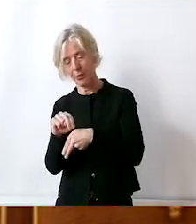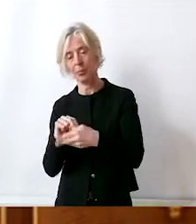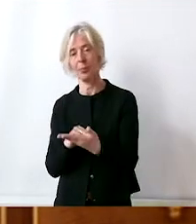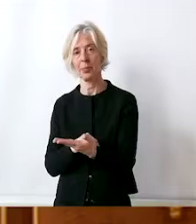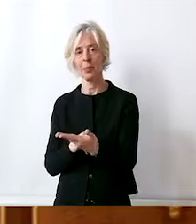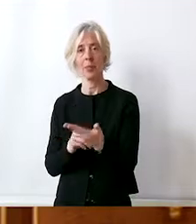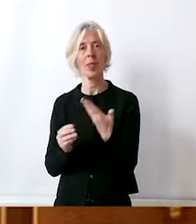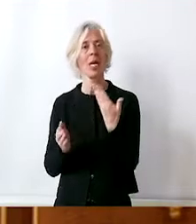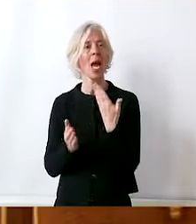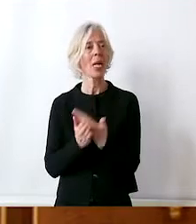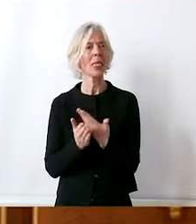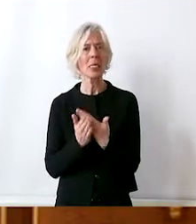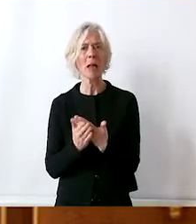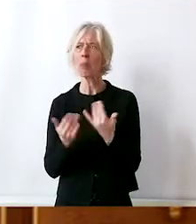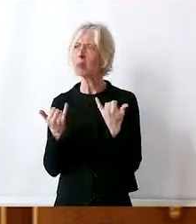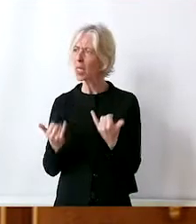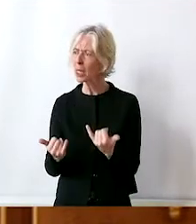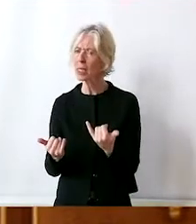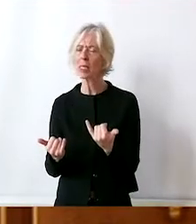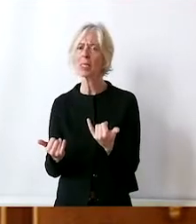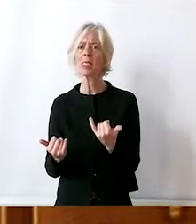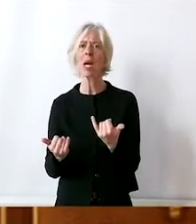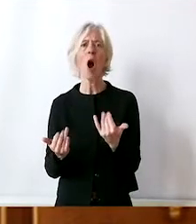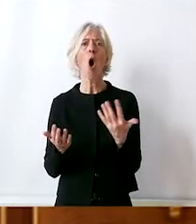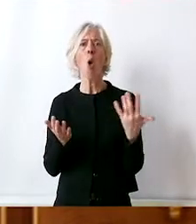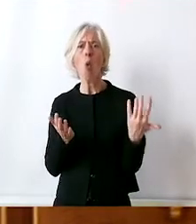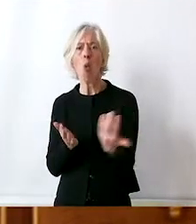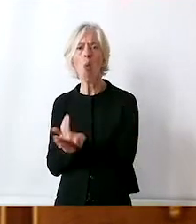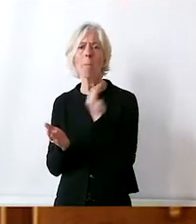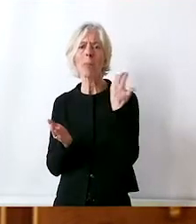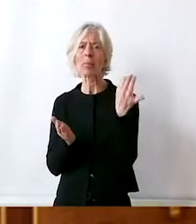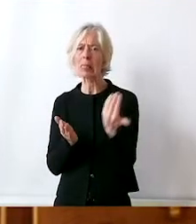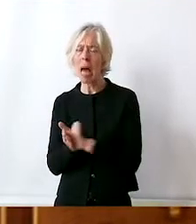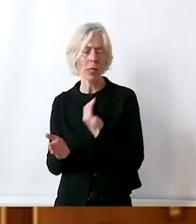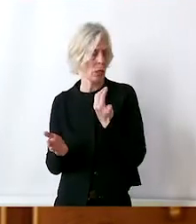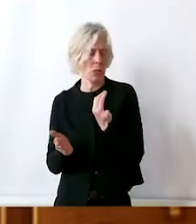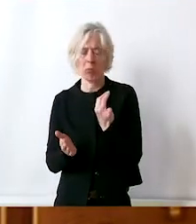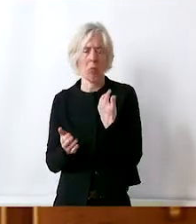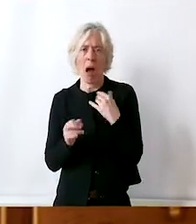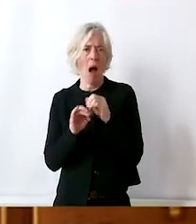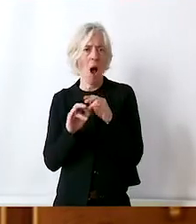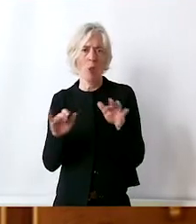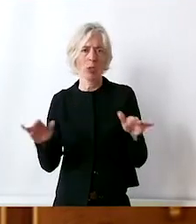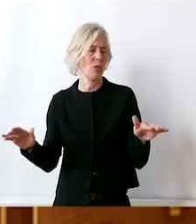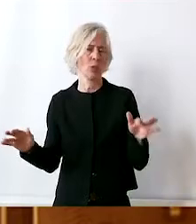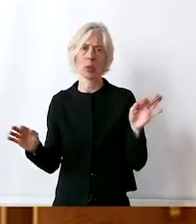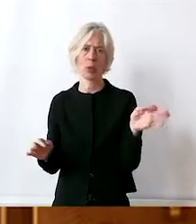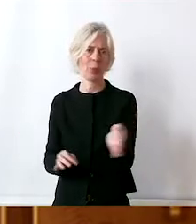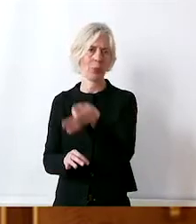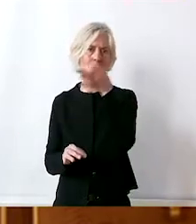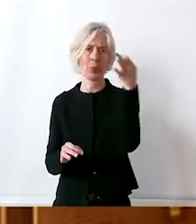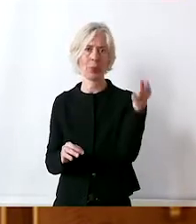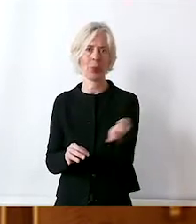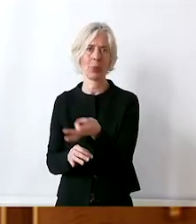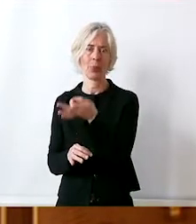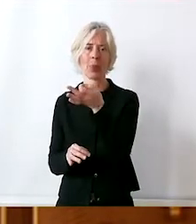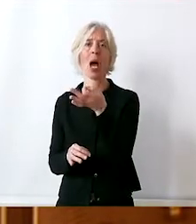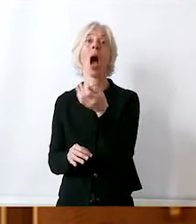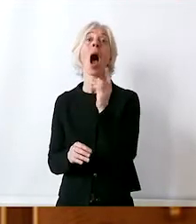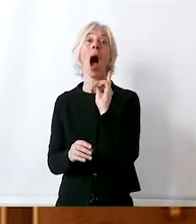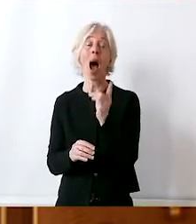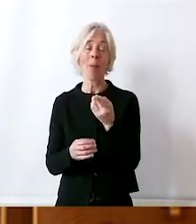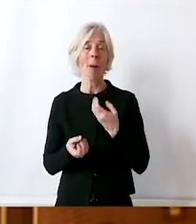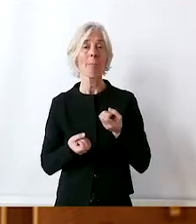deswegen keine, wenn wir jetzt an Umsatz denken, dann haben wir da keine großen Auswirkungen, aber die Produktion ist schon ein größeres Thema.